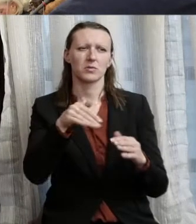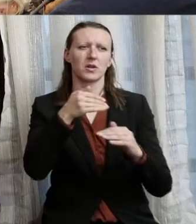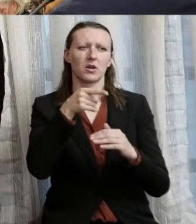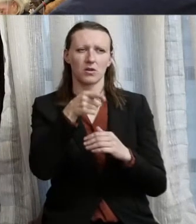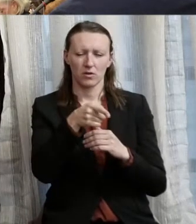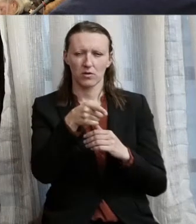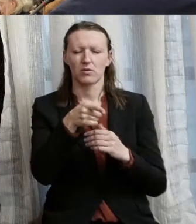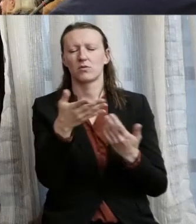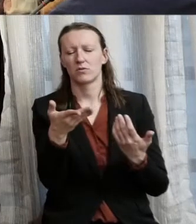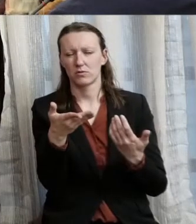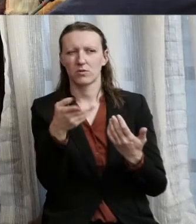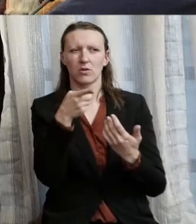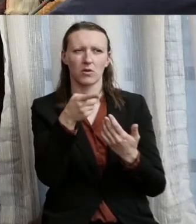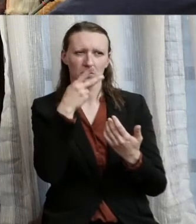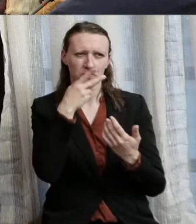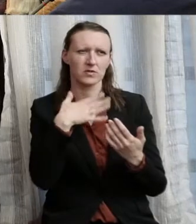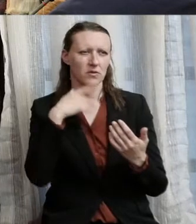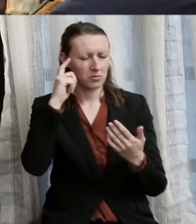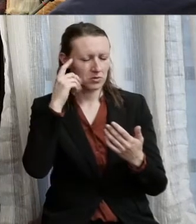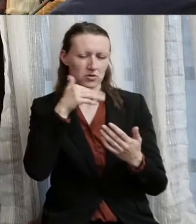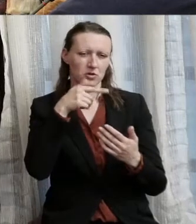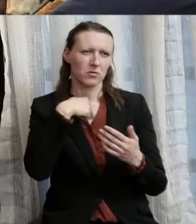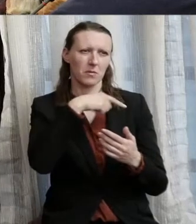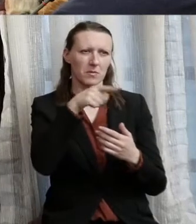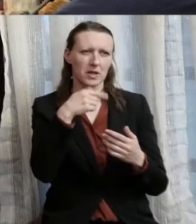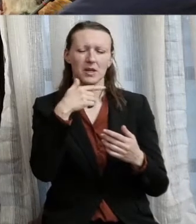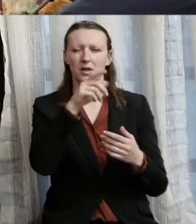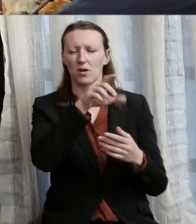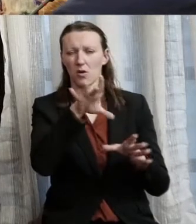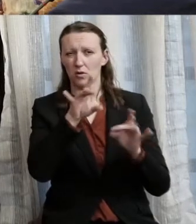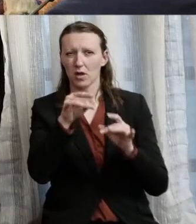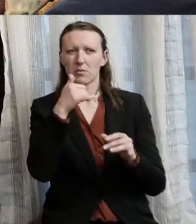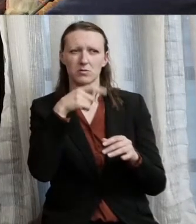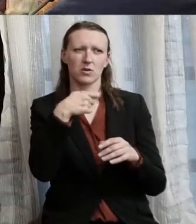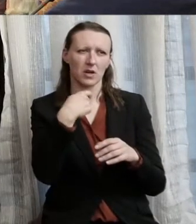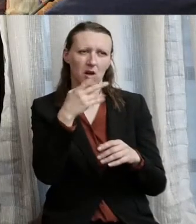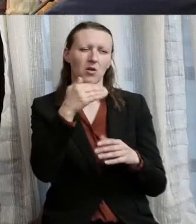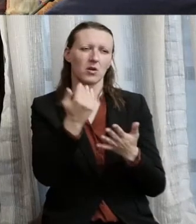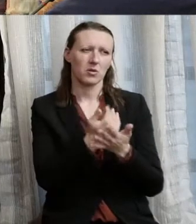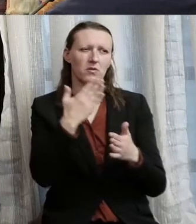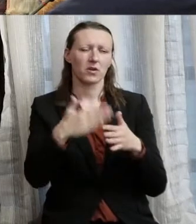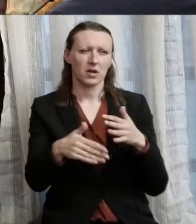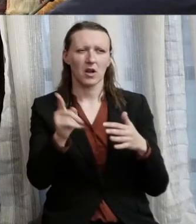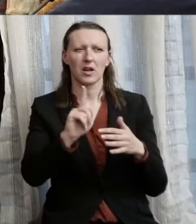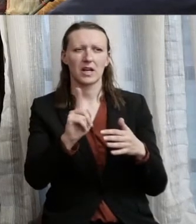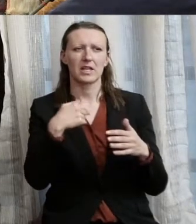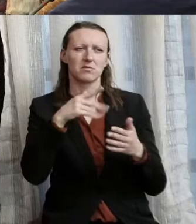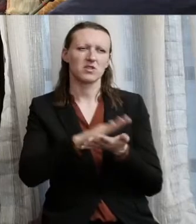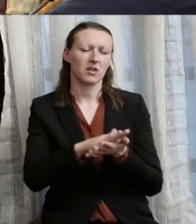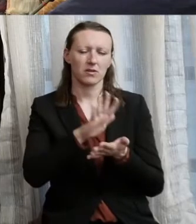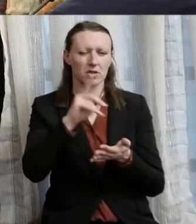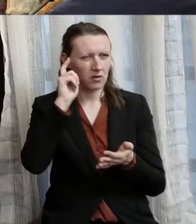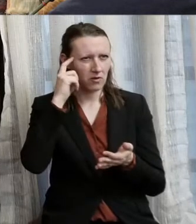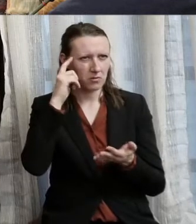Nakon toga oni daju svoje mišljenje na što smo ih imenovali. A onda opet na kraju nije da smo zadovoljni